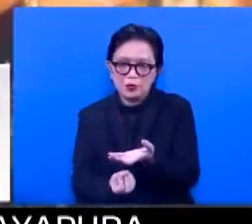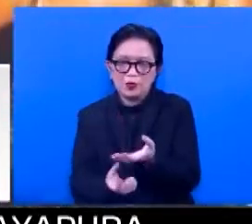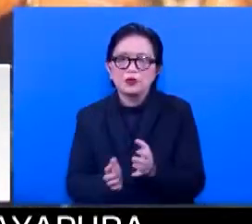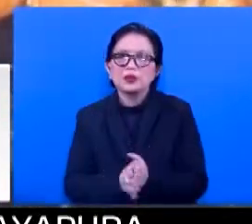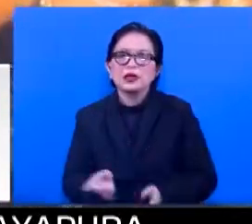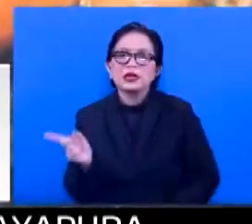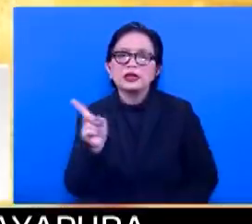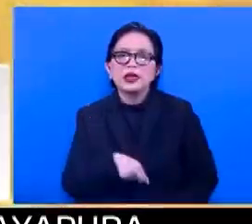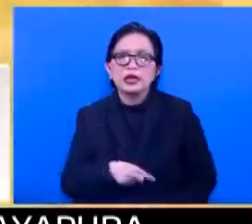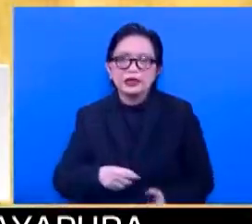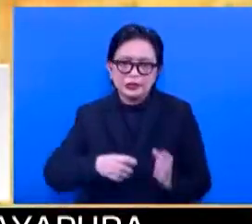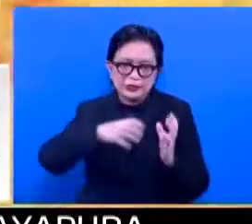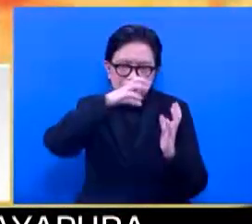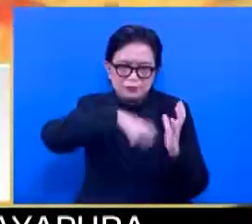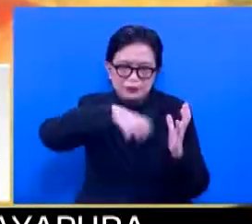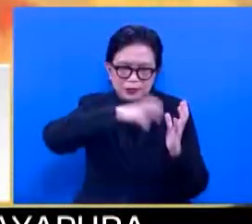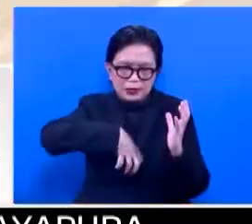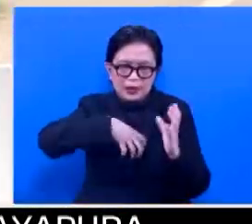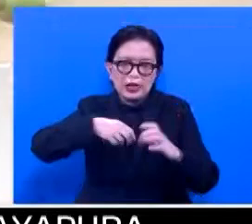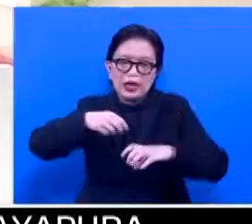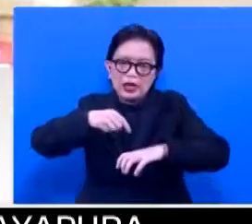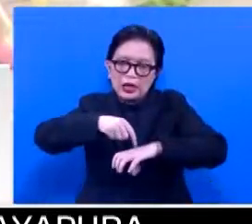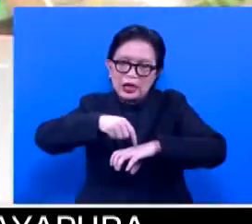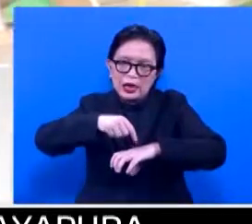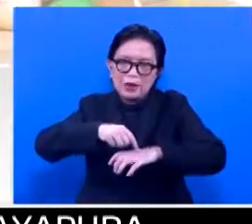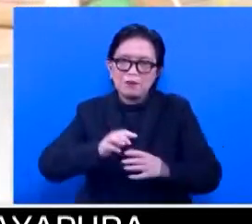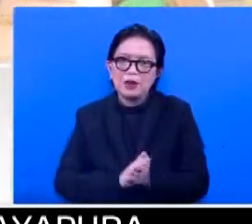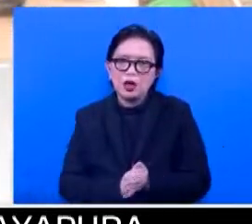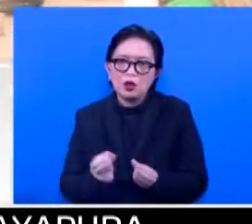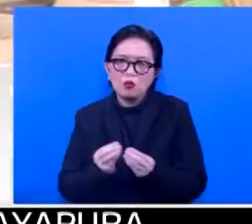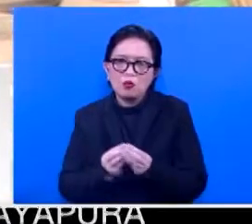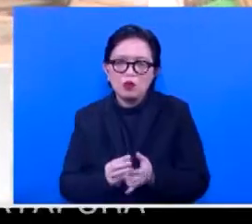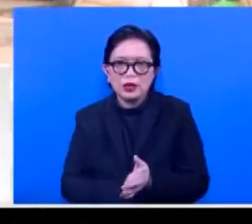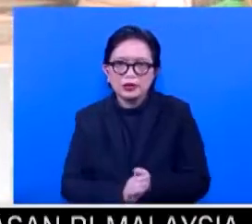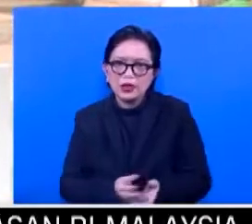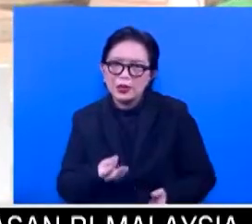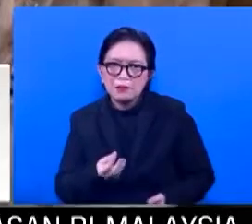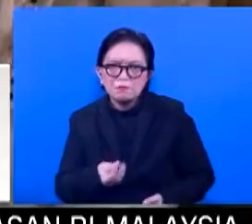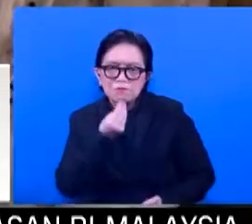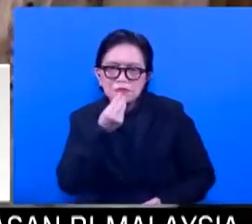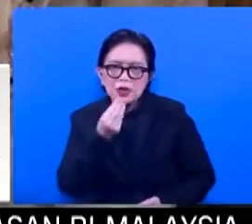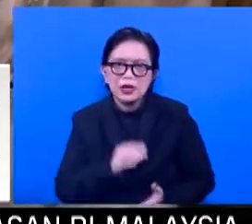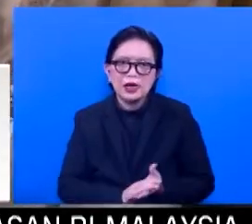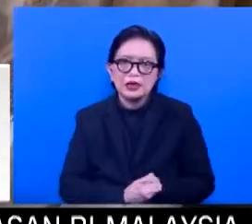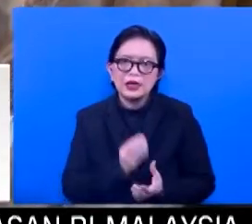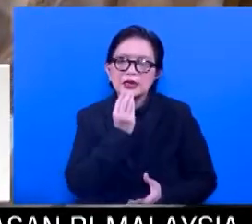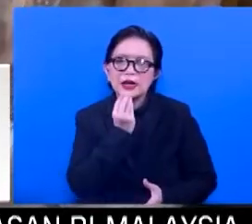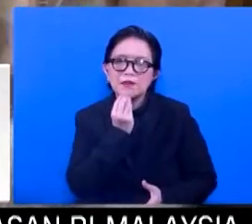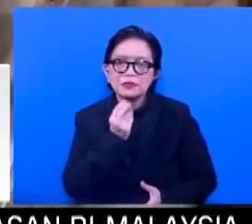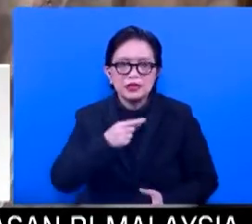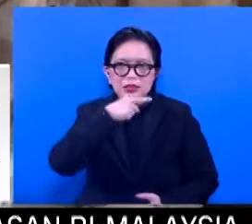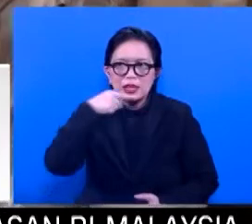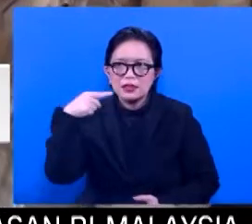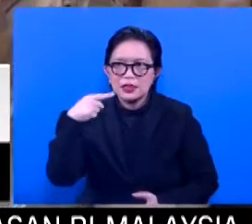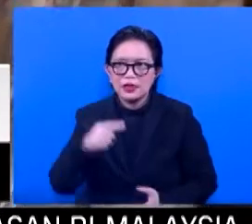digunakan untuk membakar sate, memasak tongseng kambing, atau membakar aneka sajian di rumah makan Padang. Cita rasanya keluar, terus